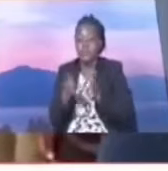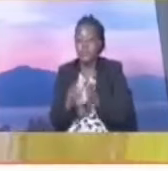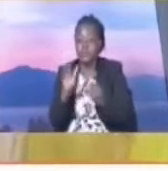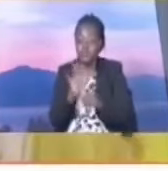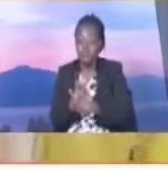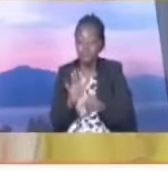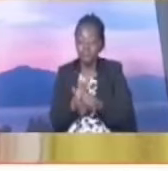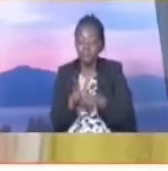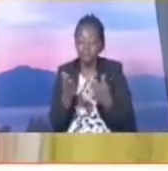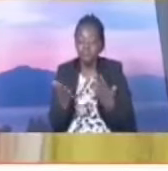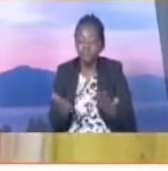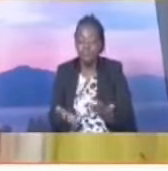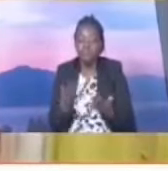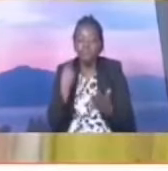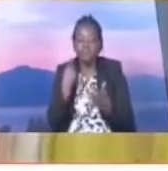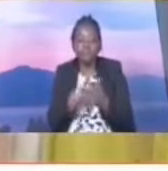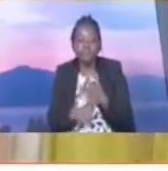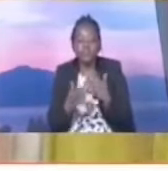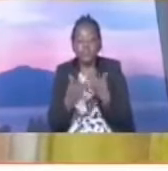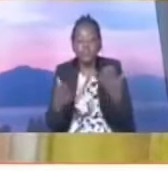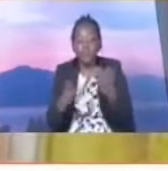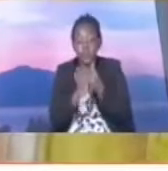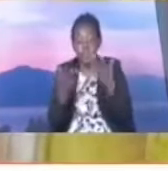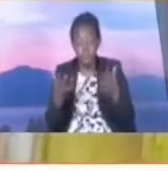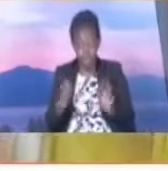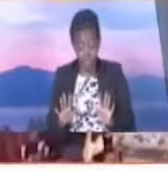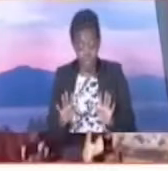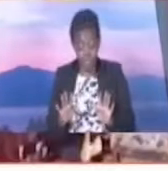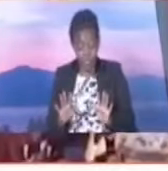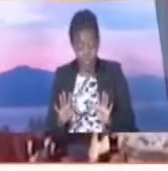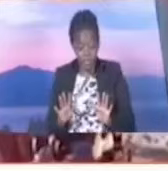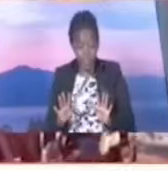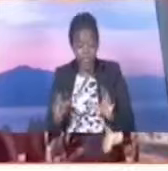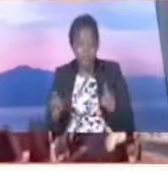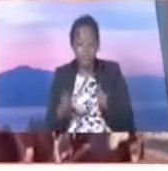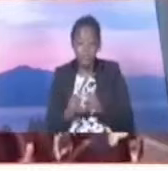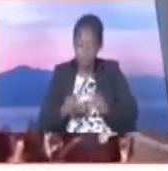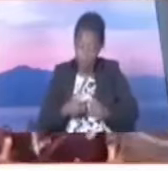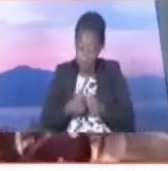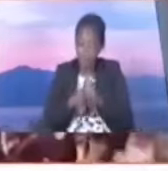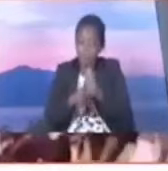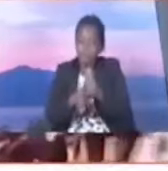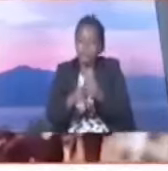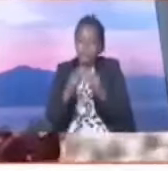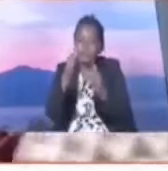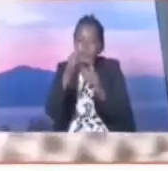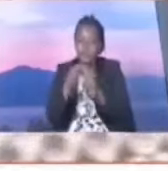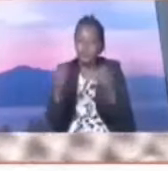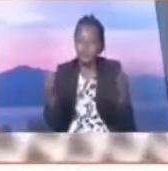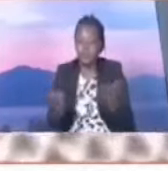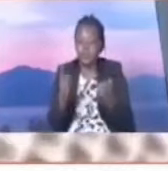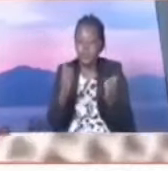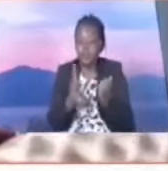bakunadde kigayibwa nti bano liko bye babiri lwamaliriza okubabba baze balondolwa okutoka bakunganyiza ebibyo mu